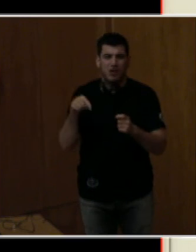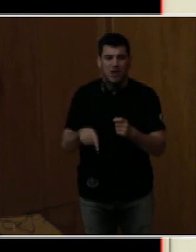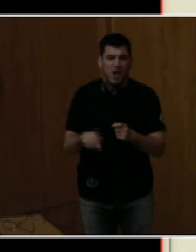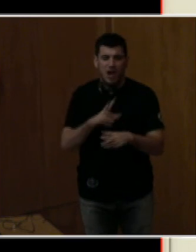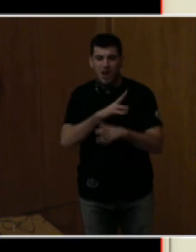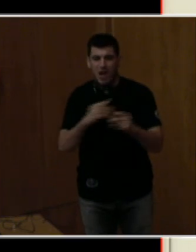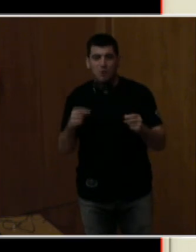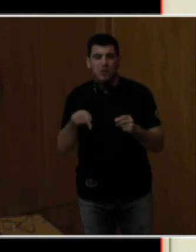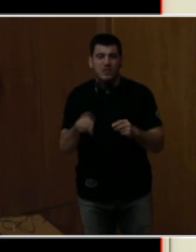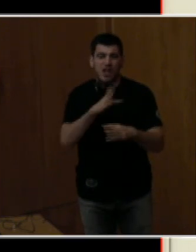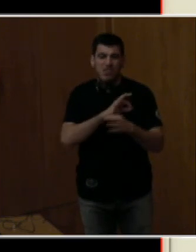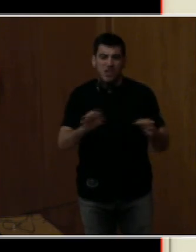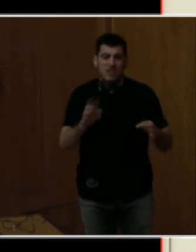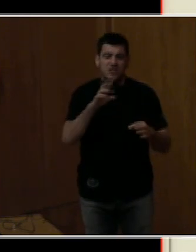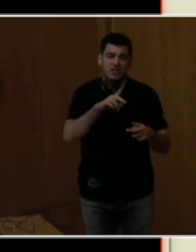RAM. Και το